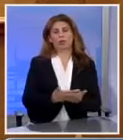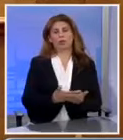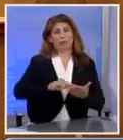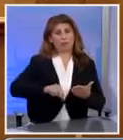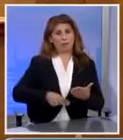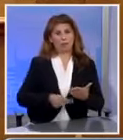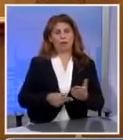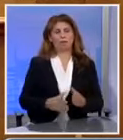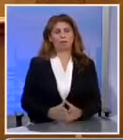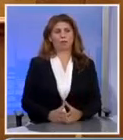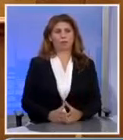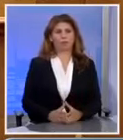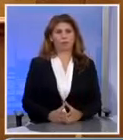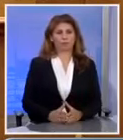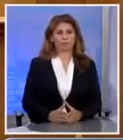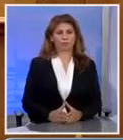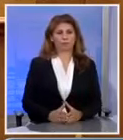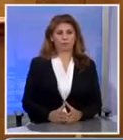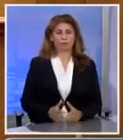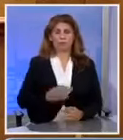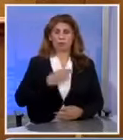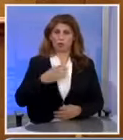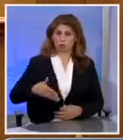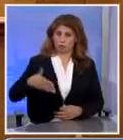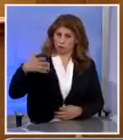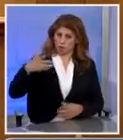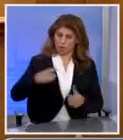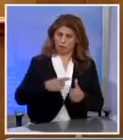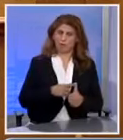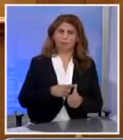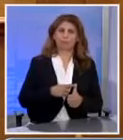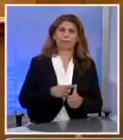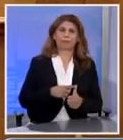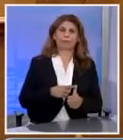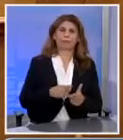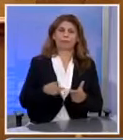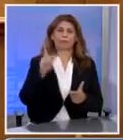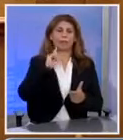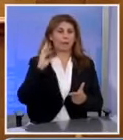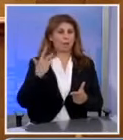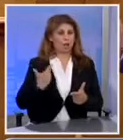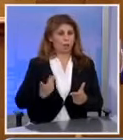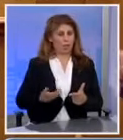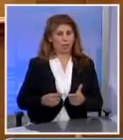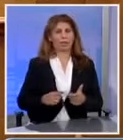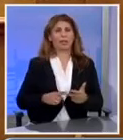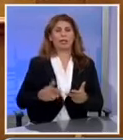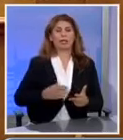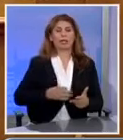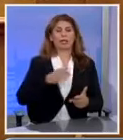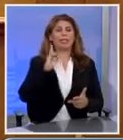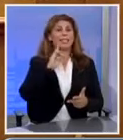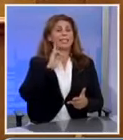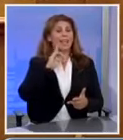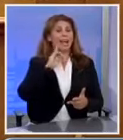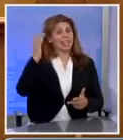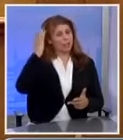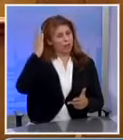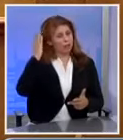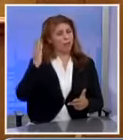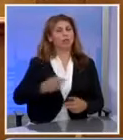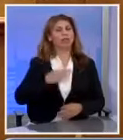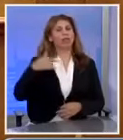υπογράφουν κ. Μητσοτάκης, κ. Μπακογιάννη, κ. Κεφαλογιάννη, κ. Σμακοπούλου, κ.